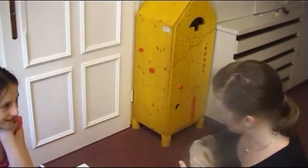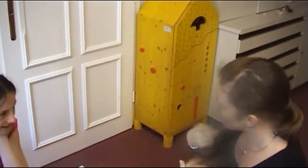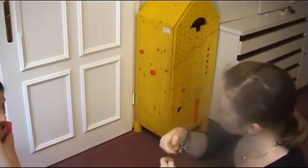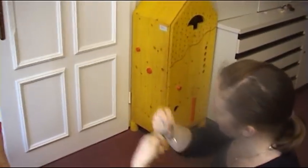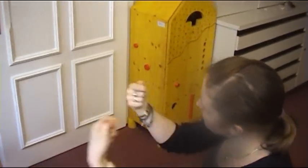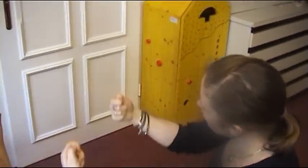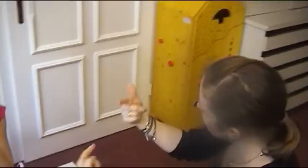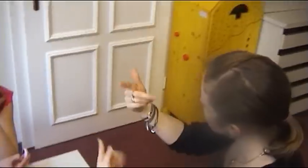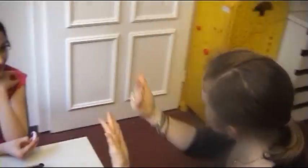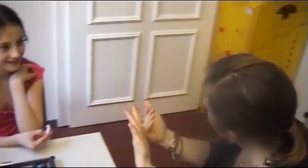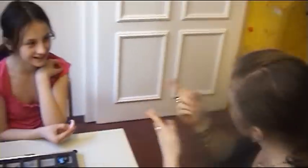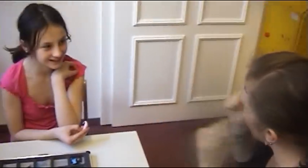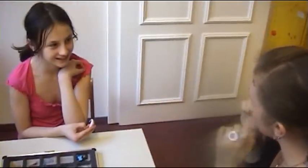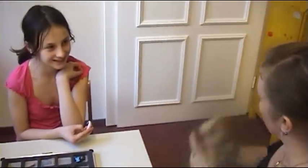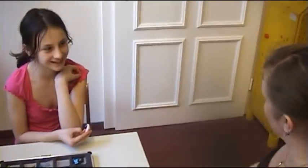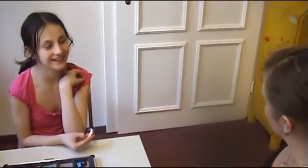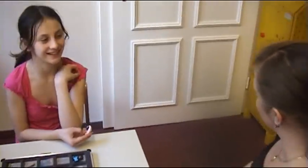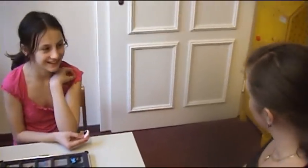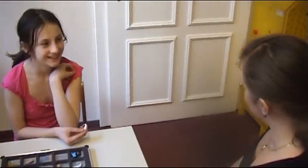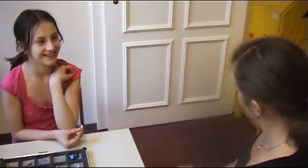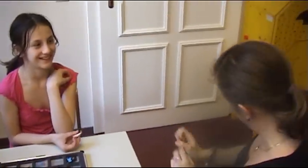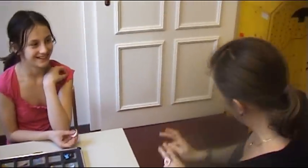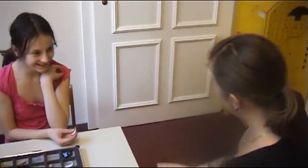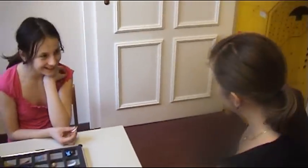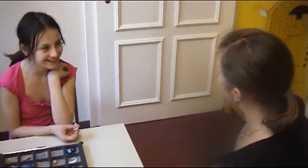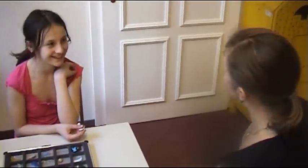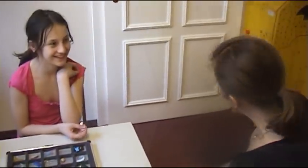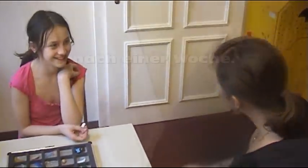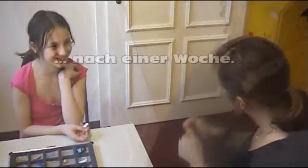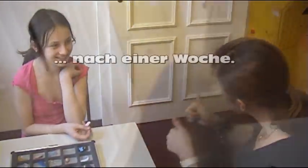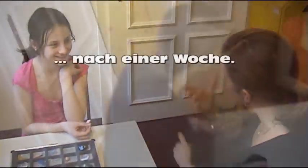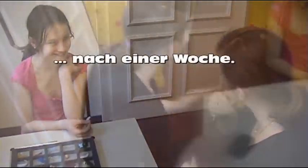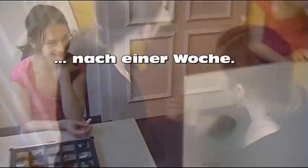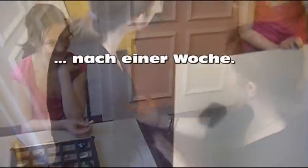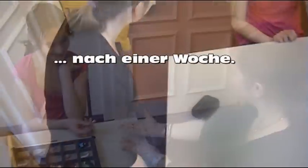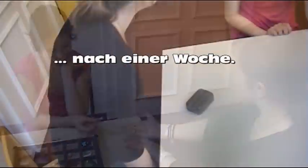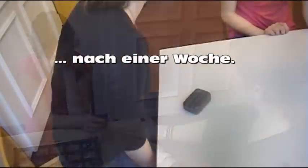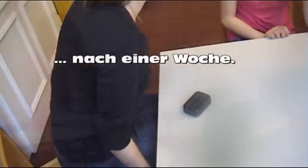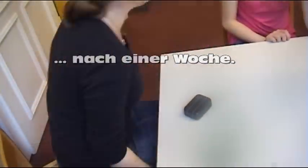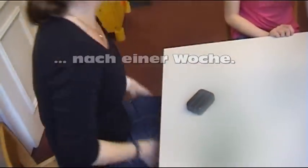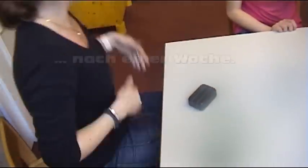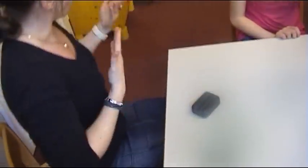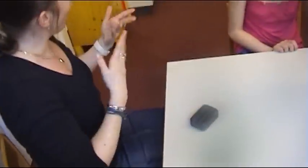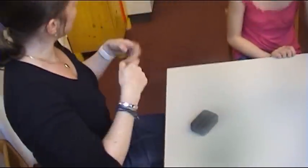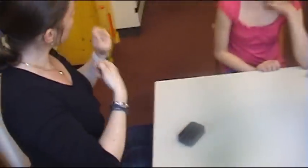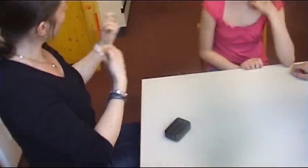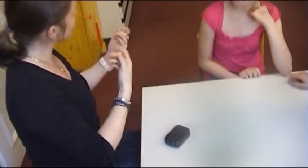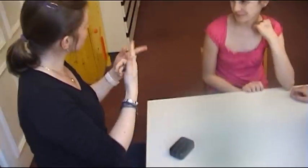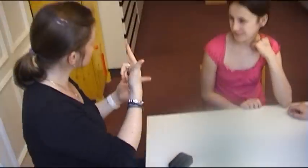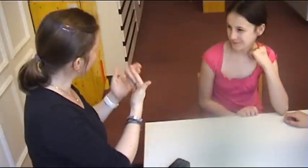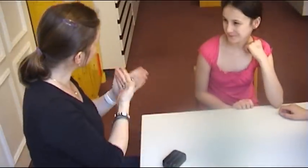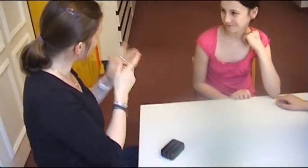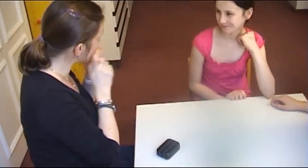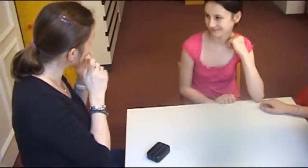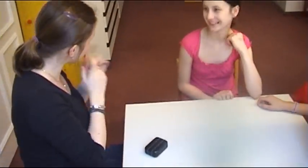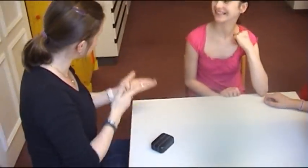du nochmal und dann bekommst du zwei neue Hörgeräte. Okay? Ja, super, schön. Hallo Nina. Heute bekommst